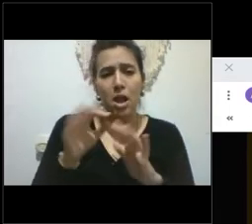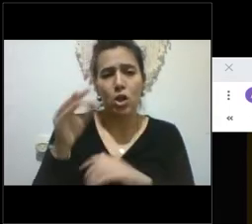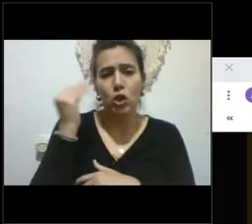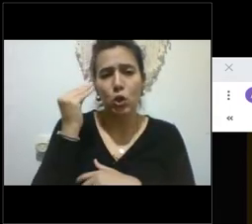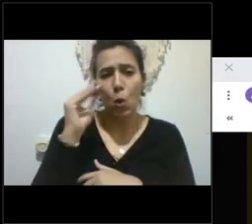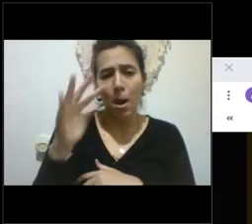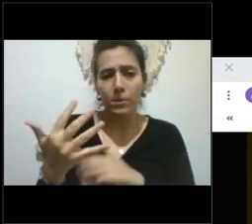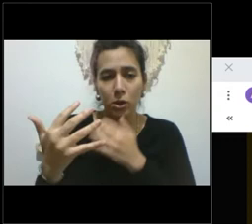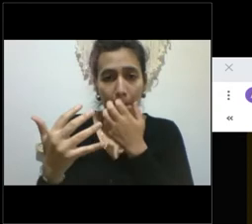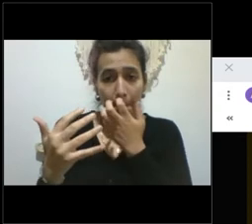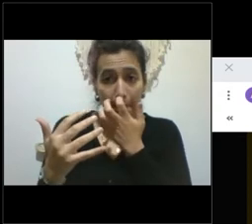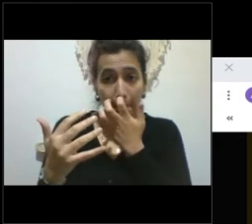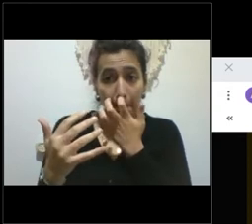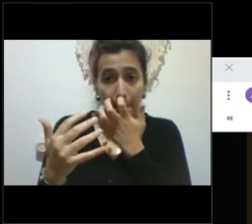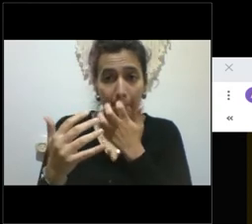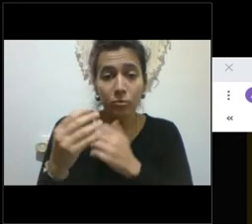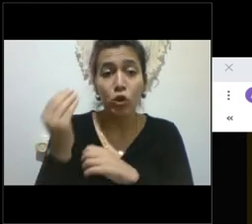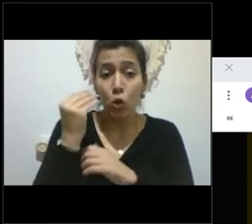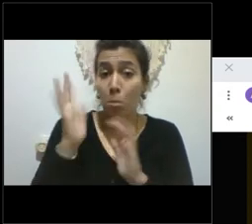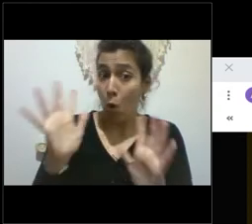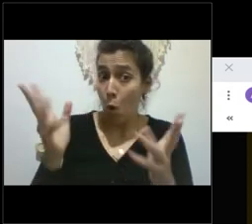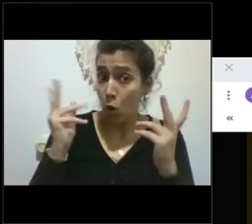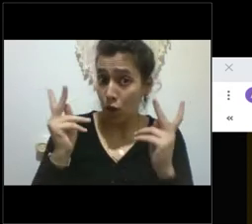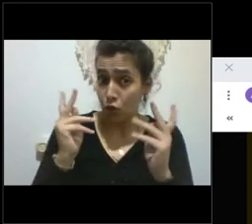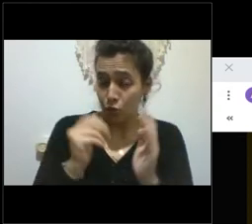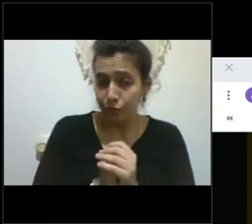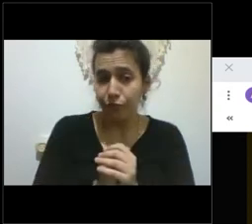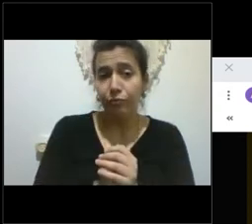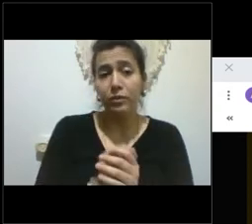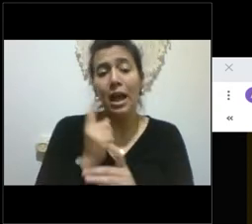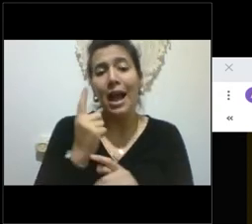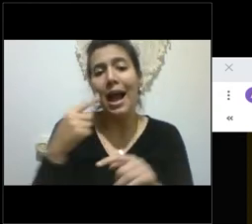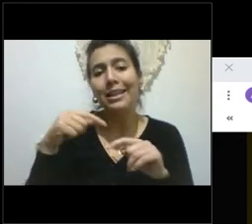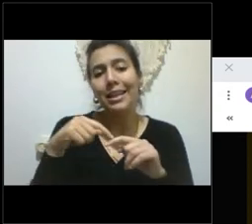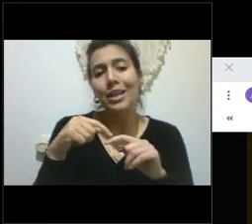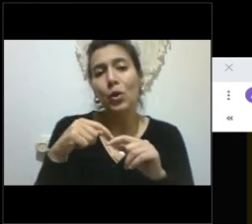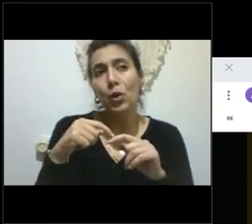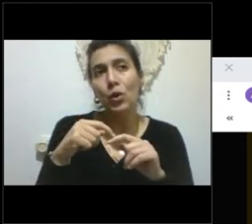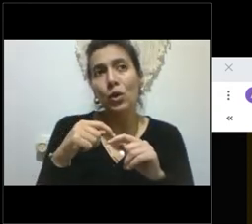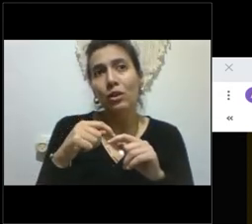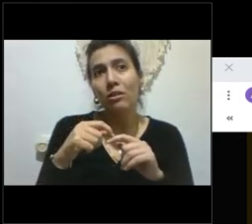זה שיעור מאוד חשוב, ושוב, אחד היתרונות היחסים שלי יש,